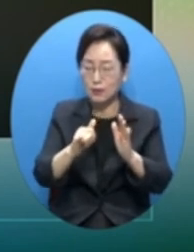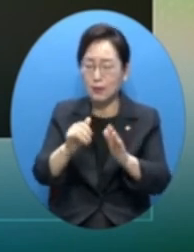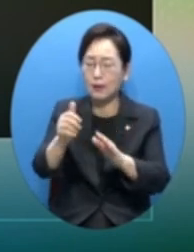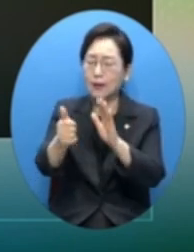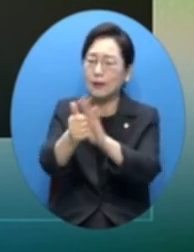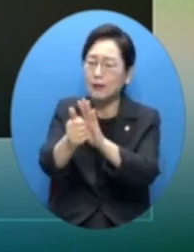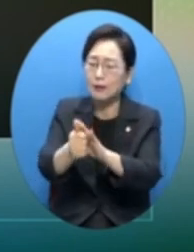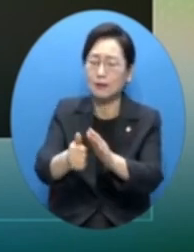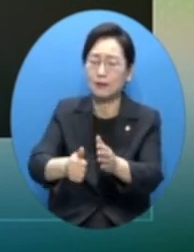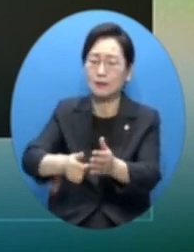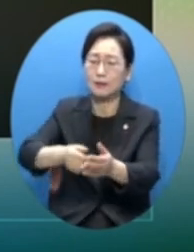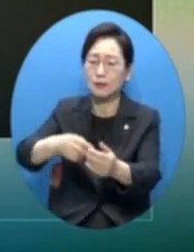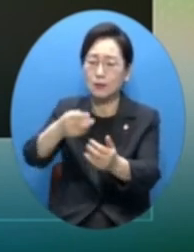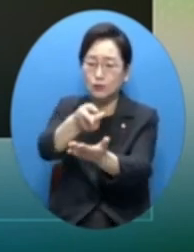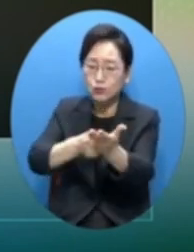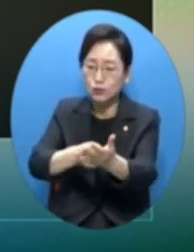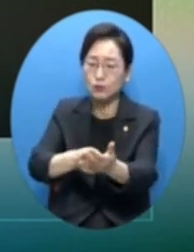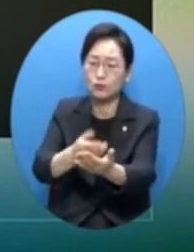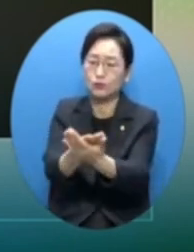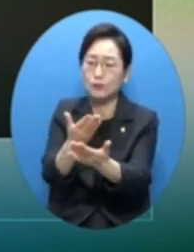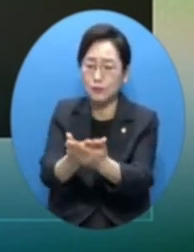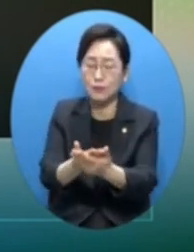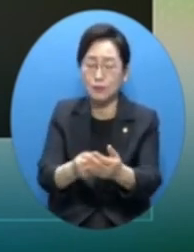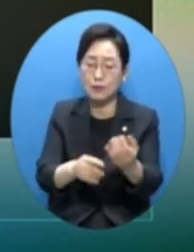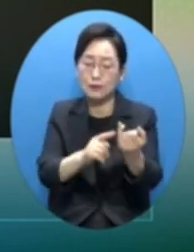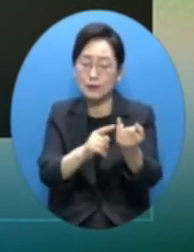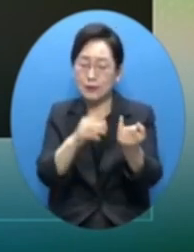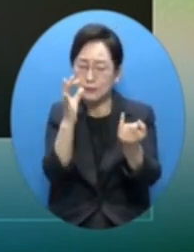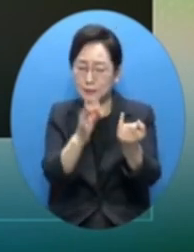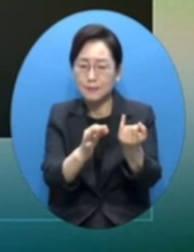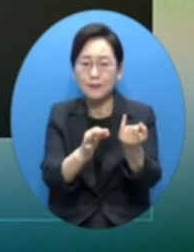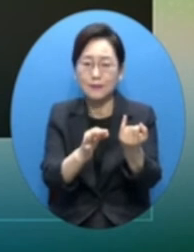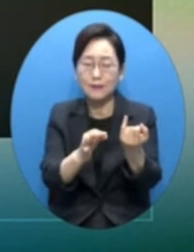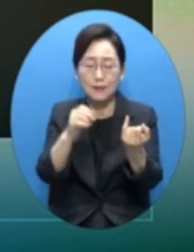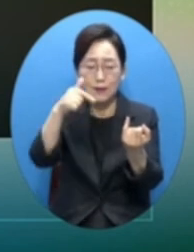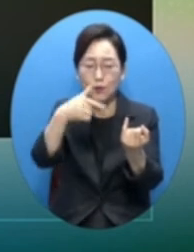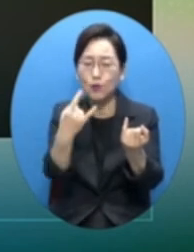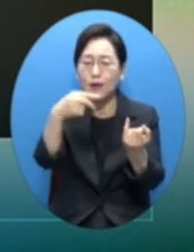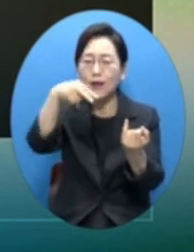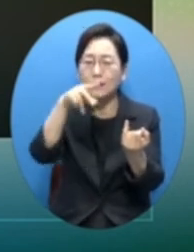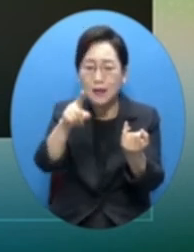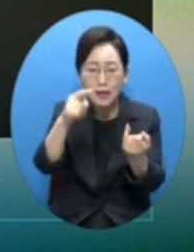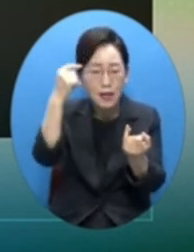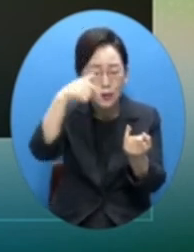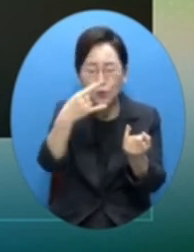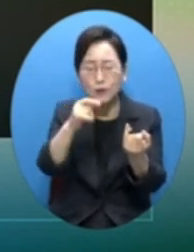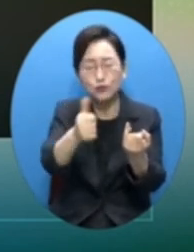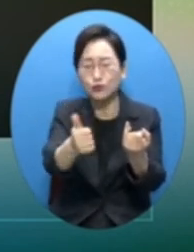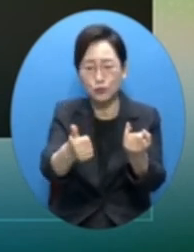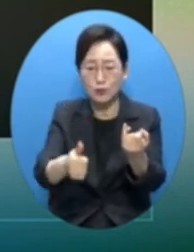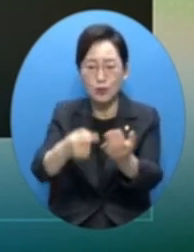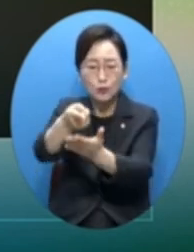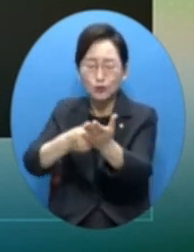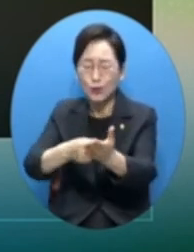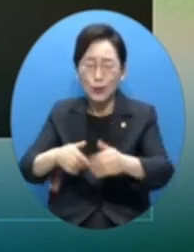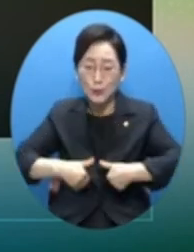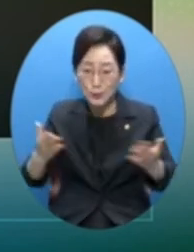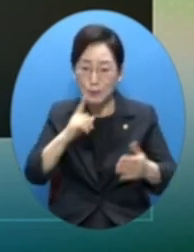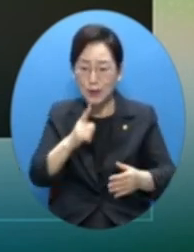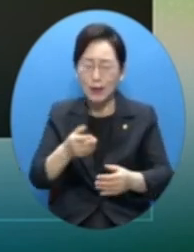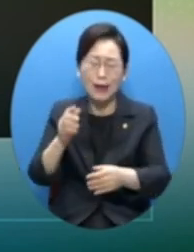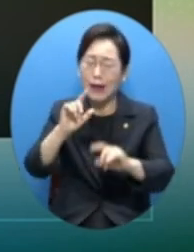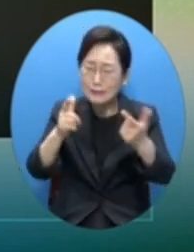수술이라도 한번 받게 해달라고, 아니 이미 뇌사 상태가 돼서 수술 받을 필요 없다고, 받아도 아무런 소용이 없다고 그래도